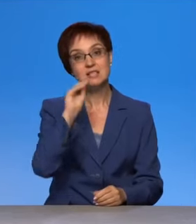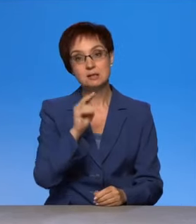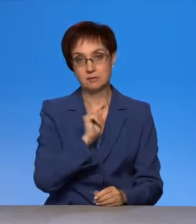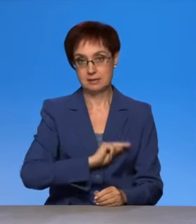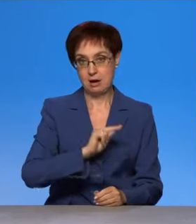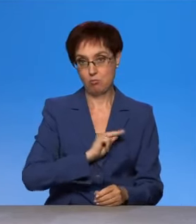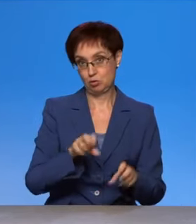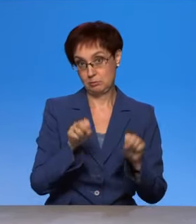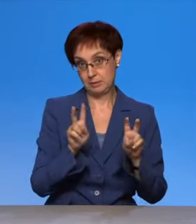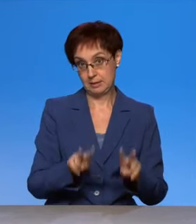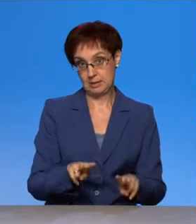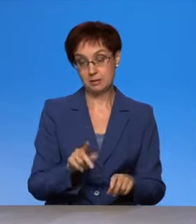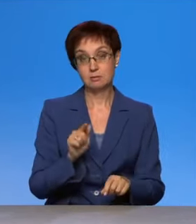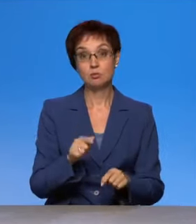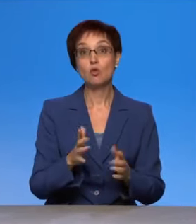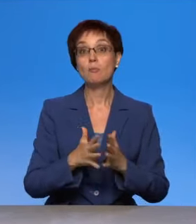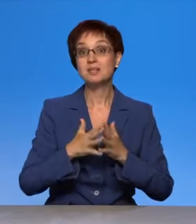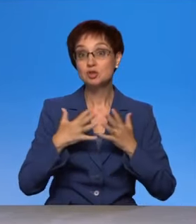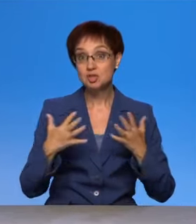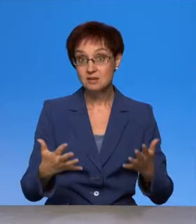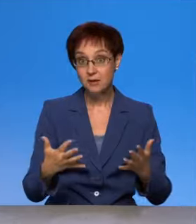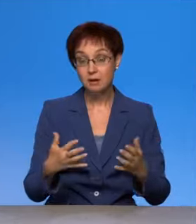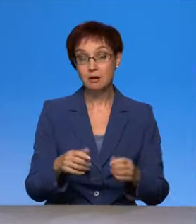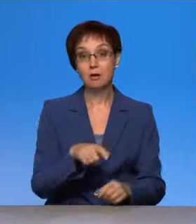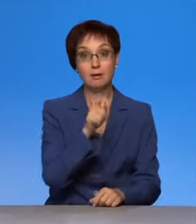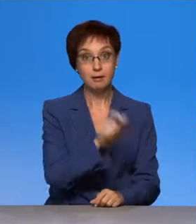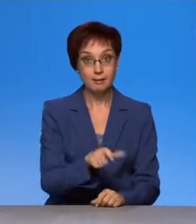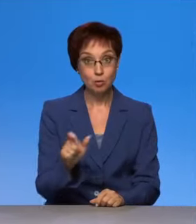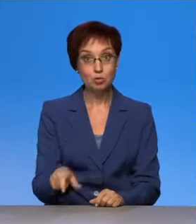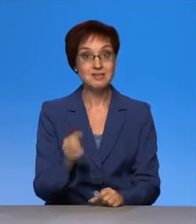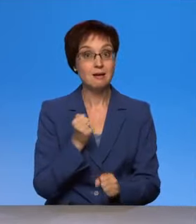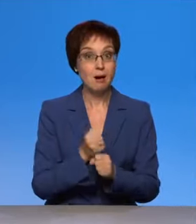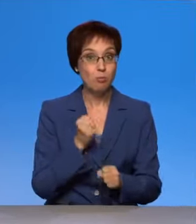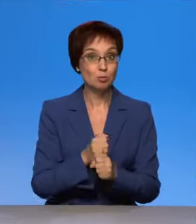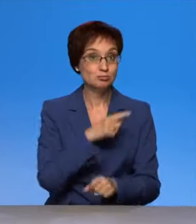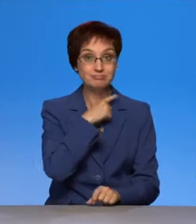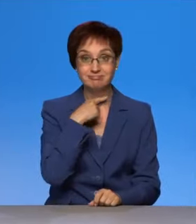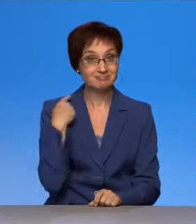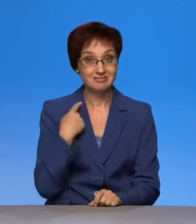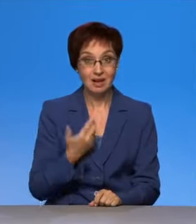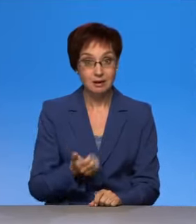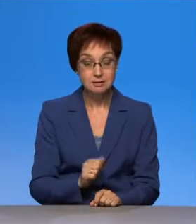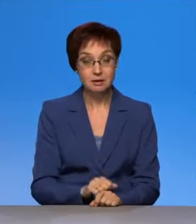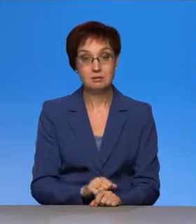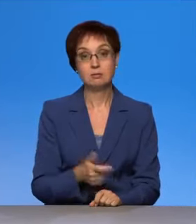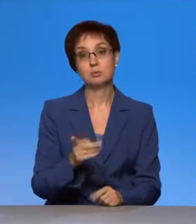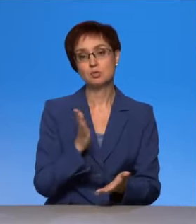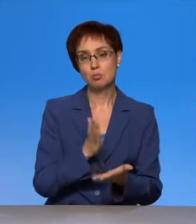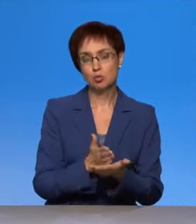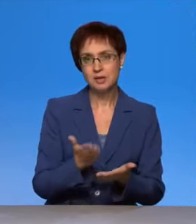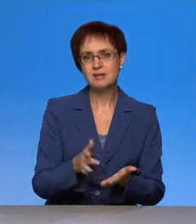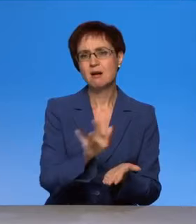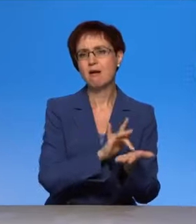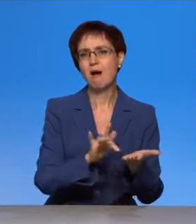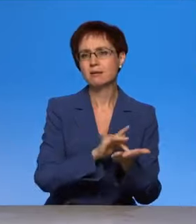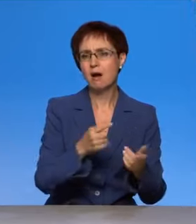в подавляющем большинстве люди не хотят работать. Почему существуют экстрасенсы, гадалки, так сказать, вот там Таро и так далее.